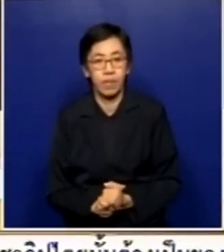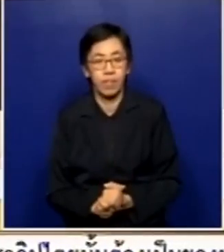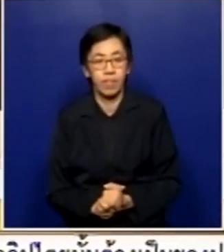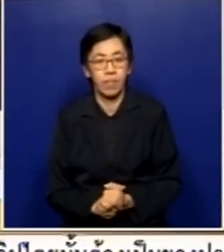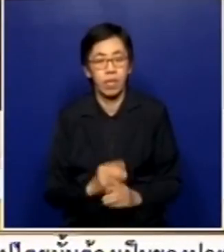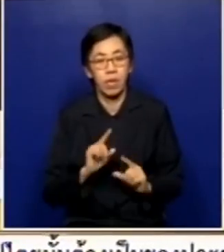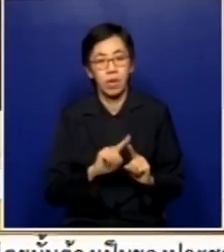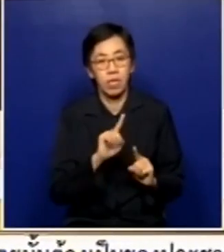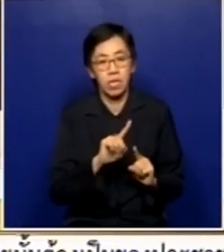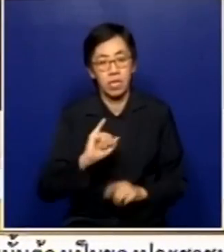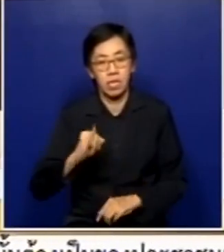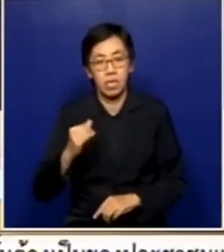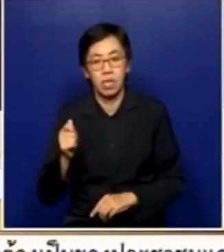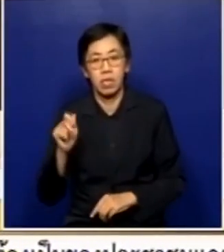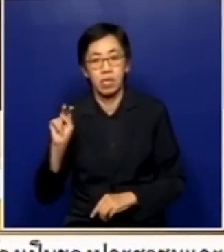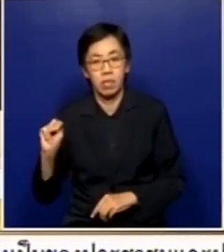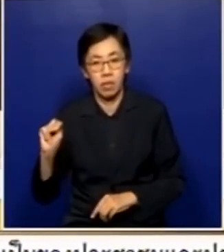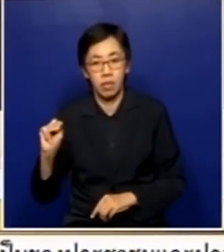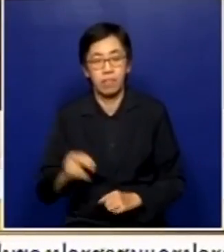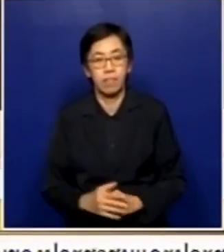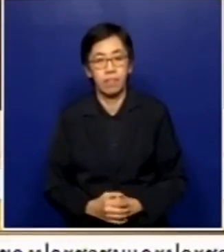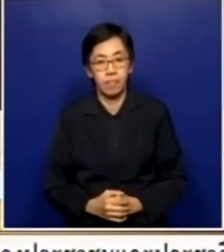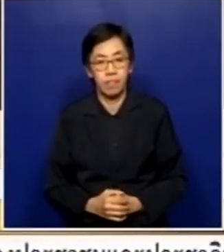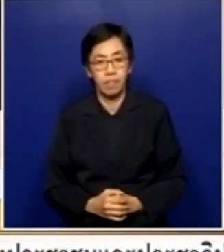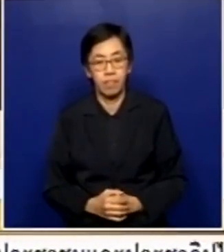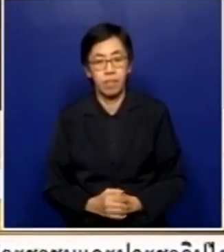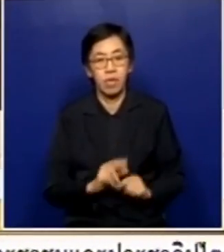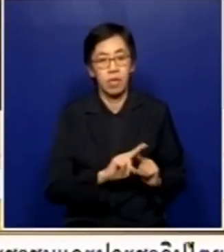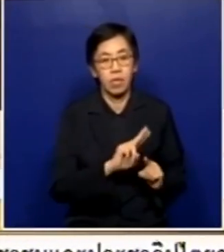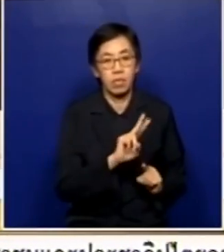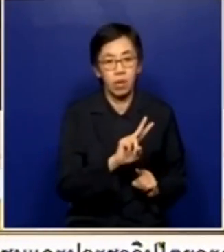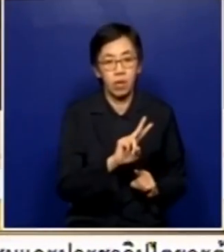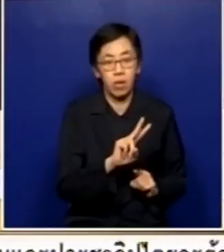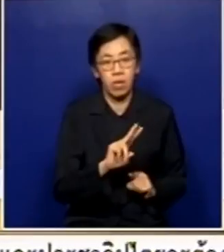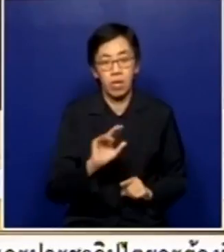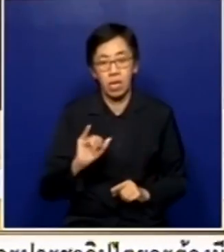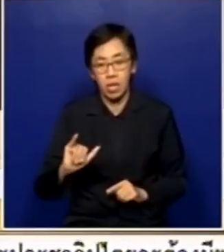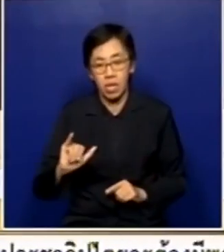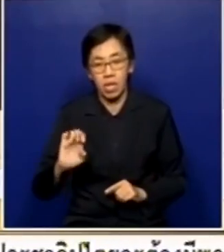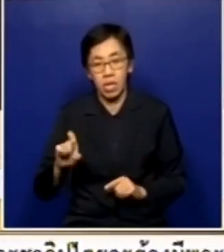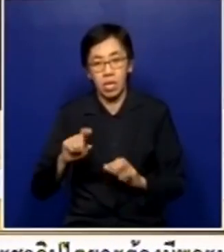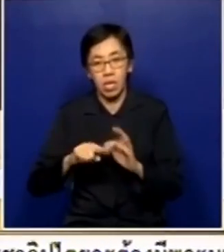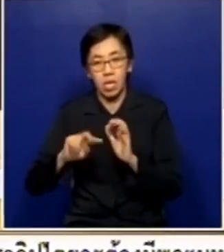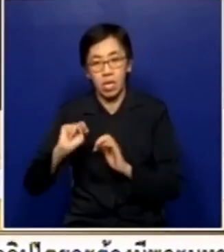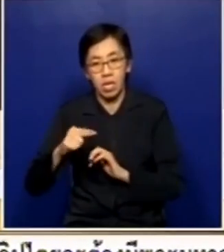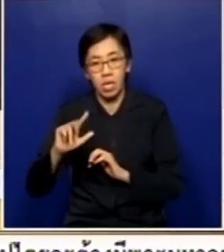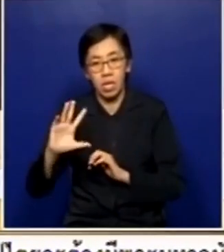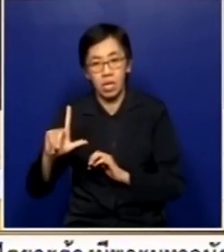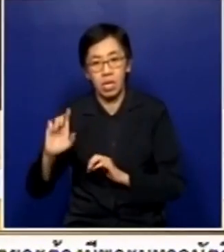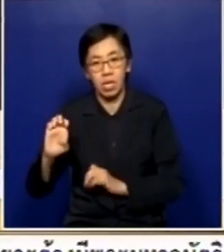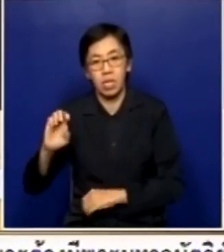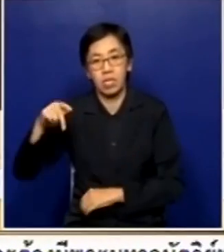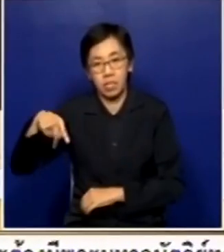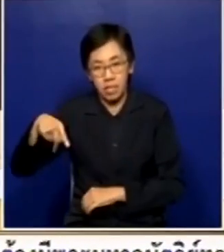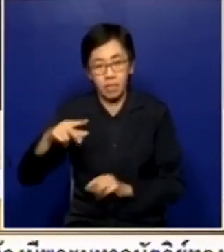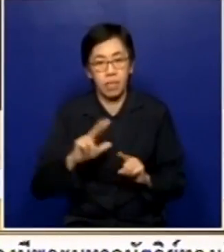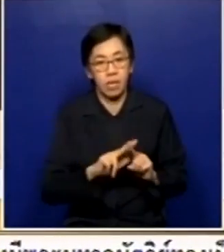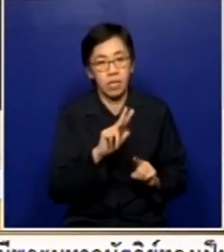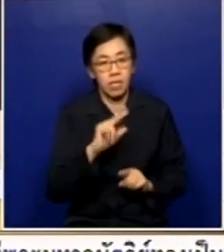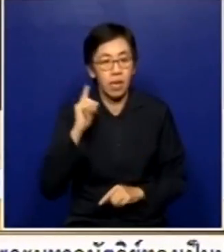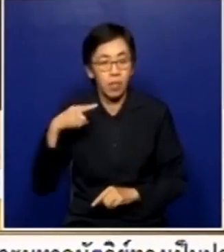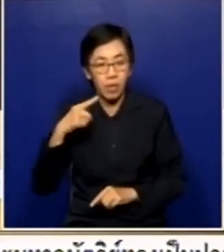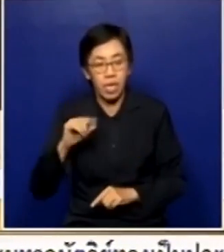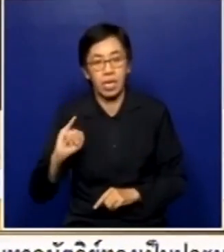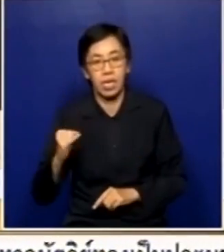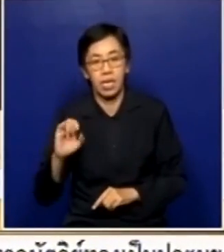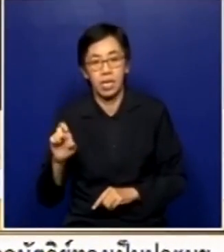หนึ่งได้จรพึ่งพากรณ์ข้อ 2นายยิ่งชีพอัชฌานนท์3นางสาวจี